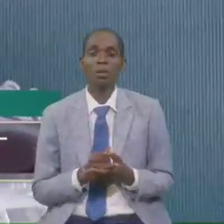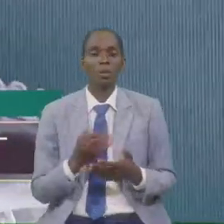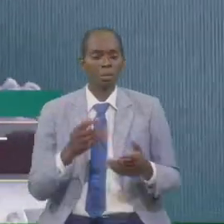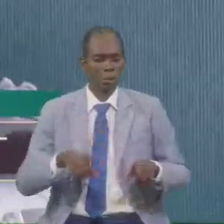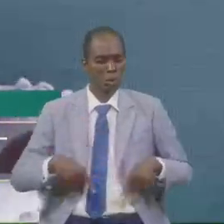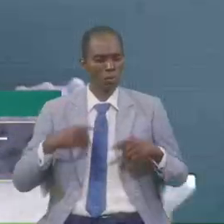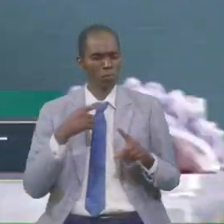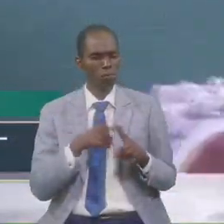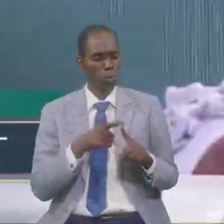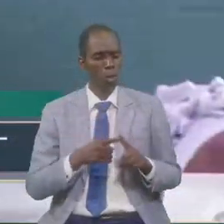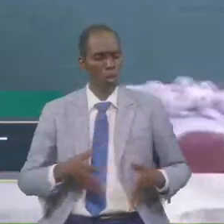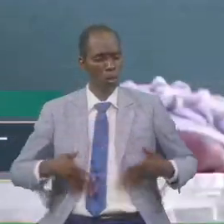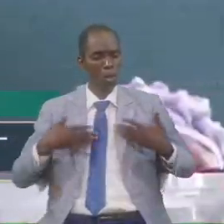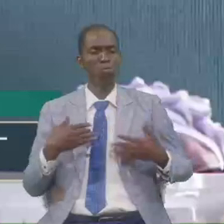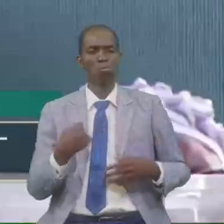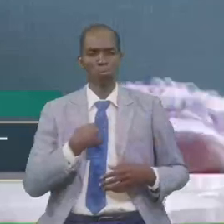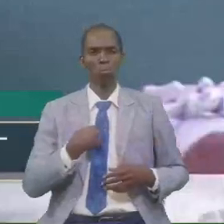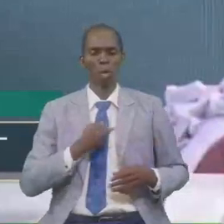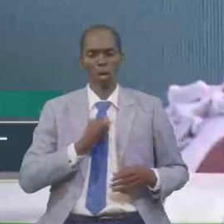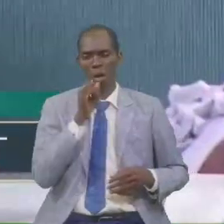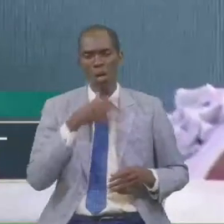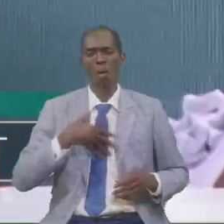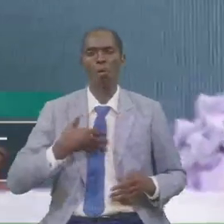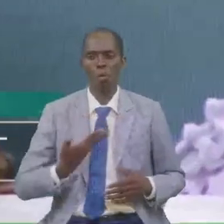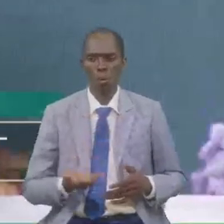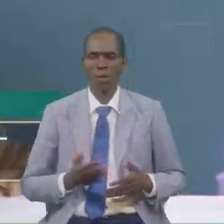Mène une vie proactive. Je suis bien disposé.